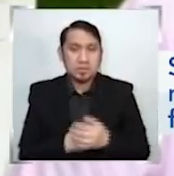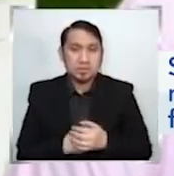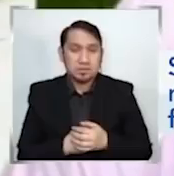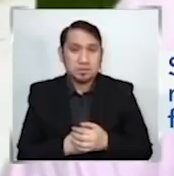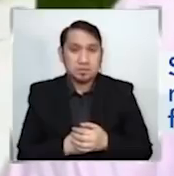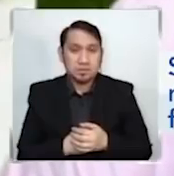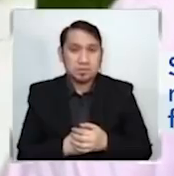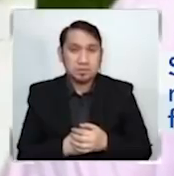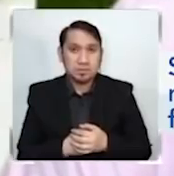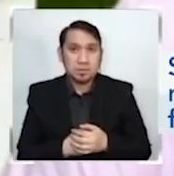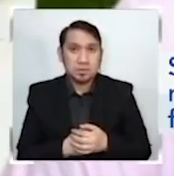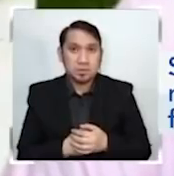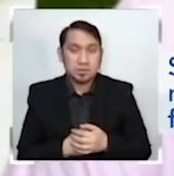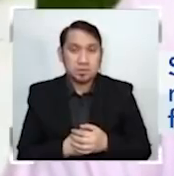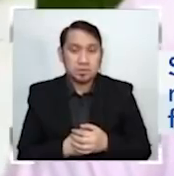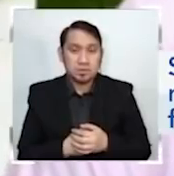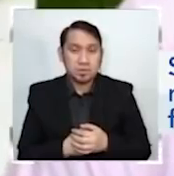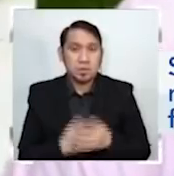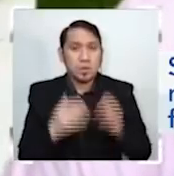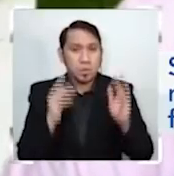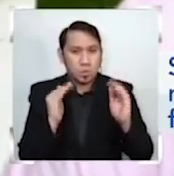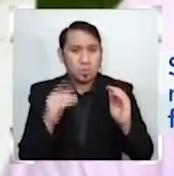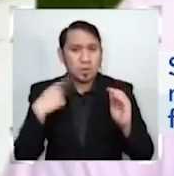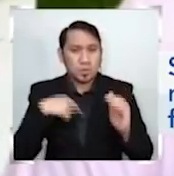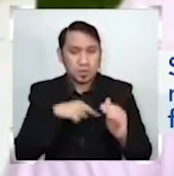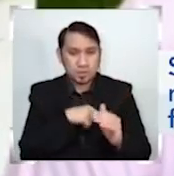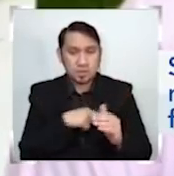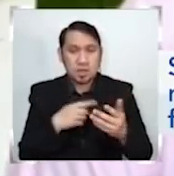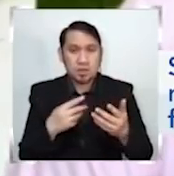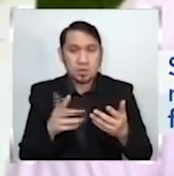wag na tayong mag-abison, maging modern nation.